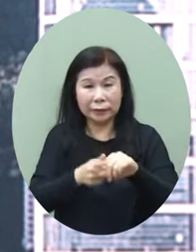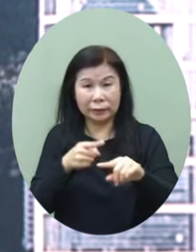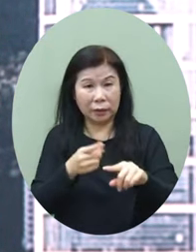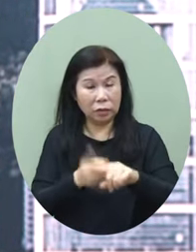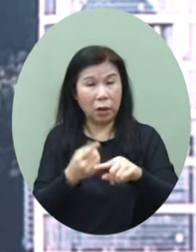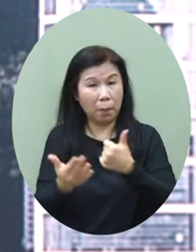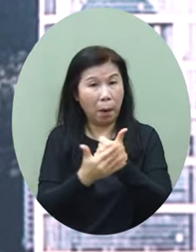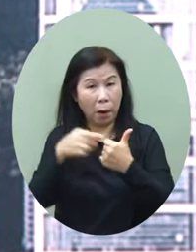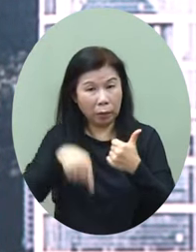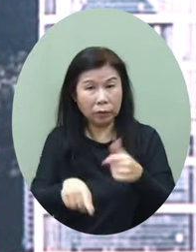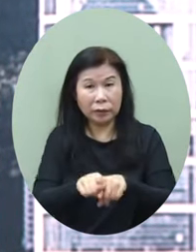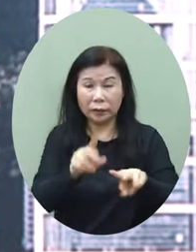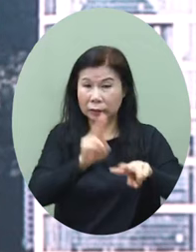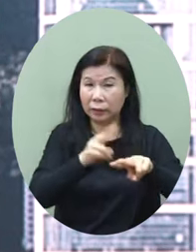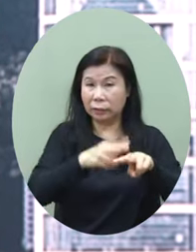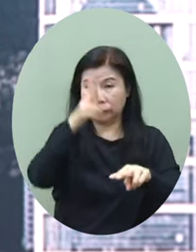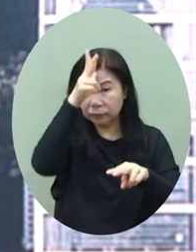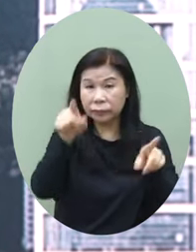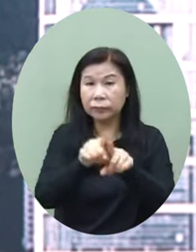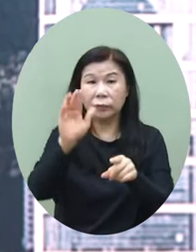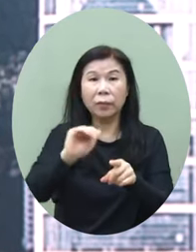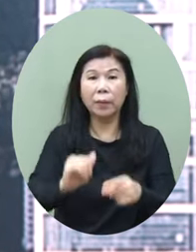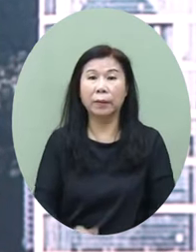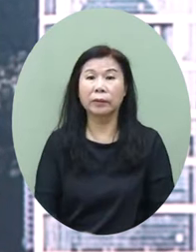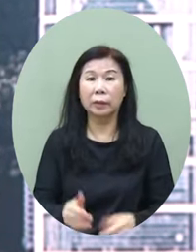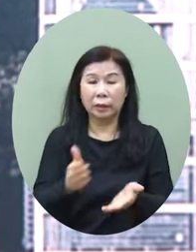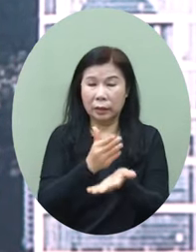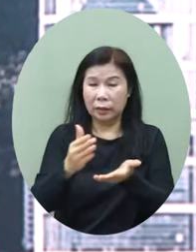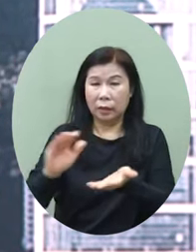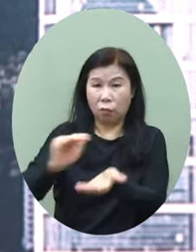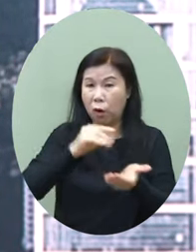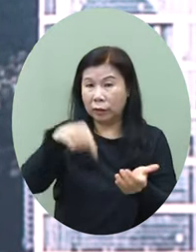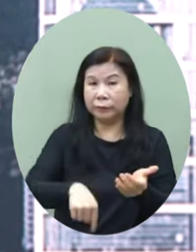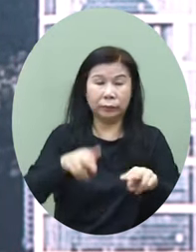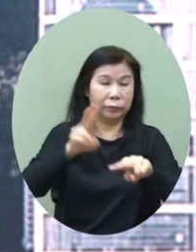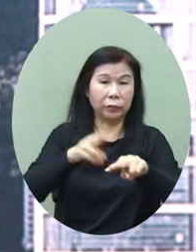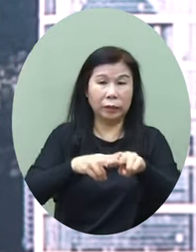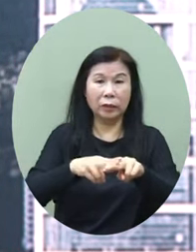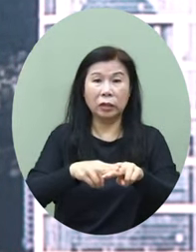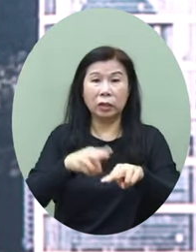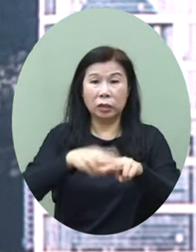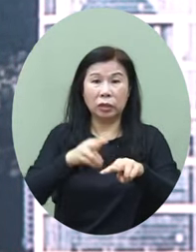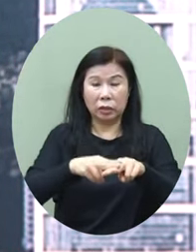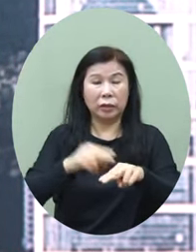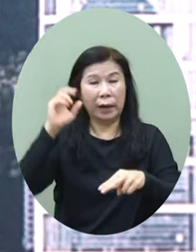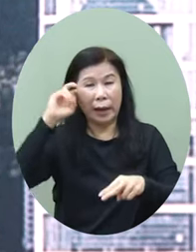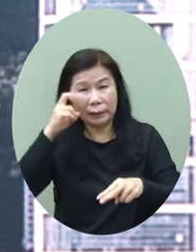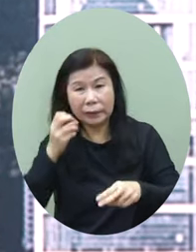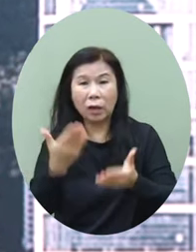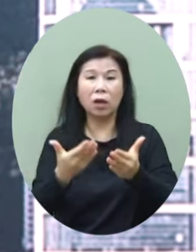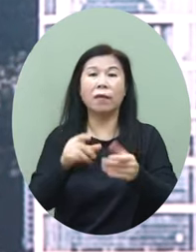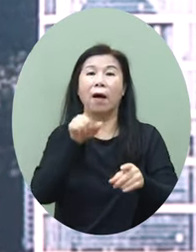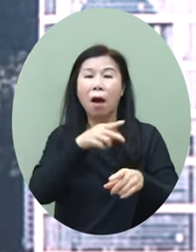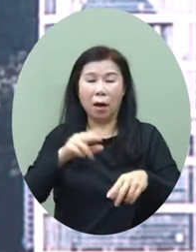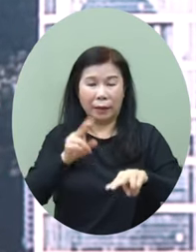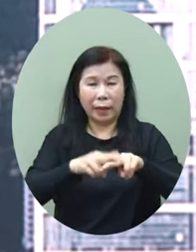的時候希望中央亦都可以分配一些在內地生產在內地研發或者生